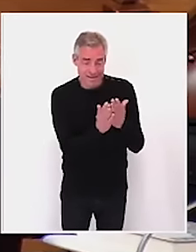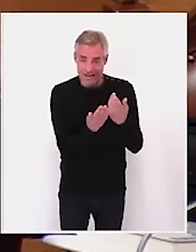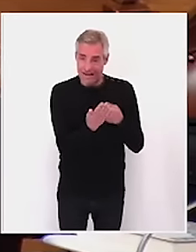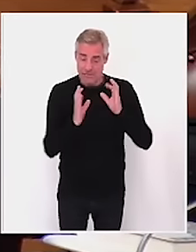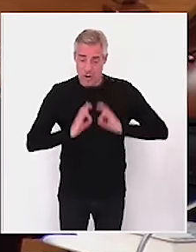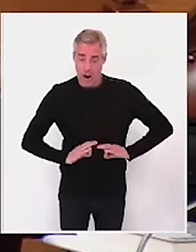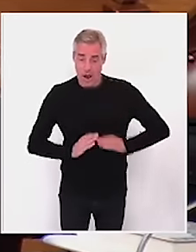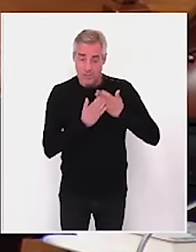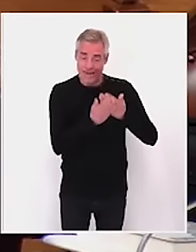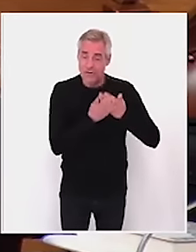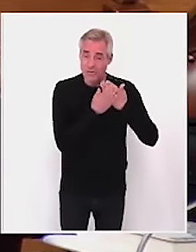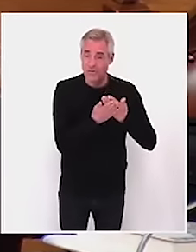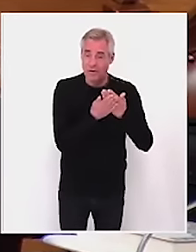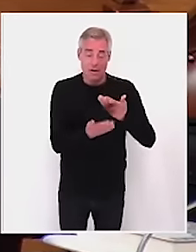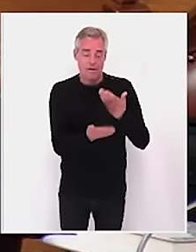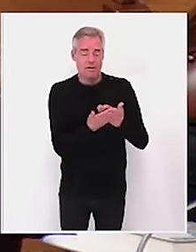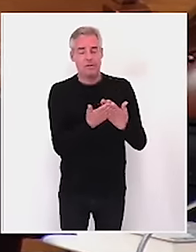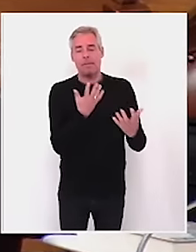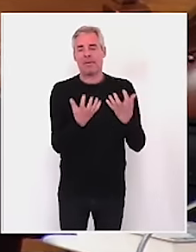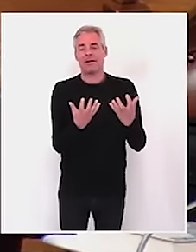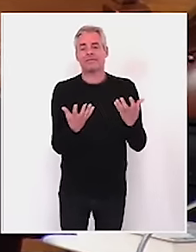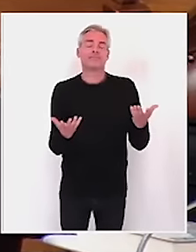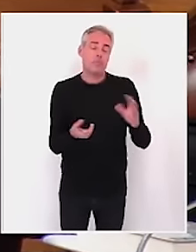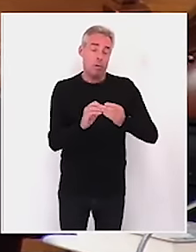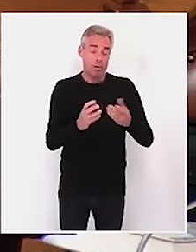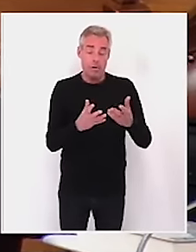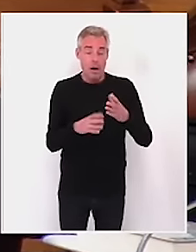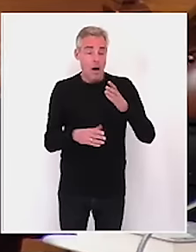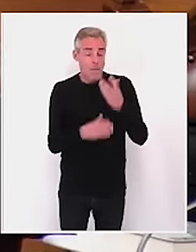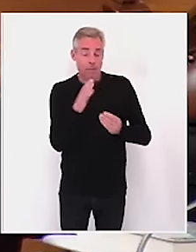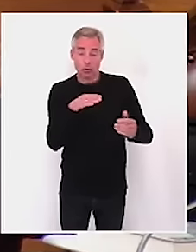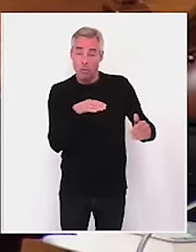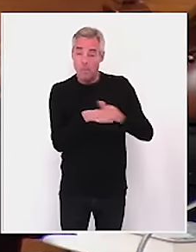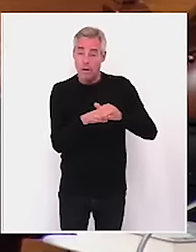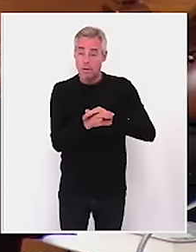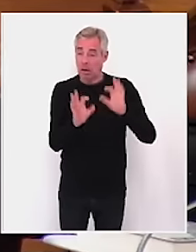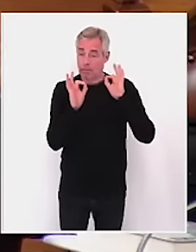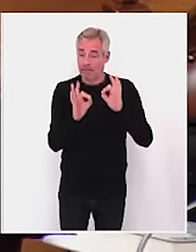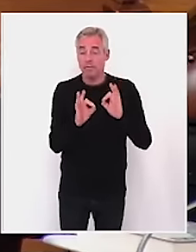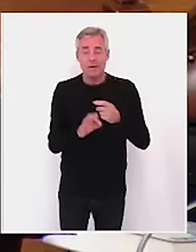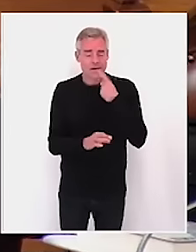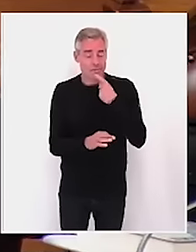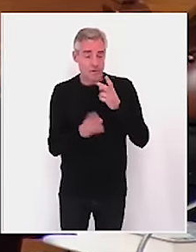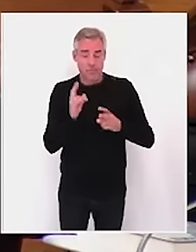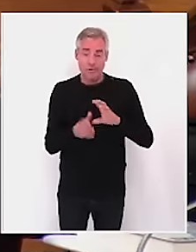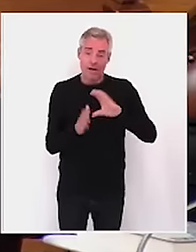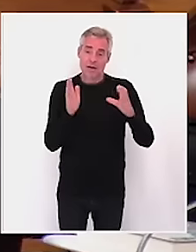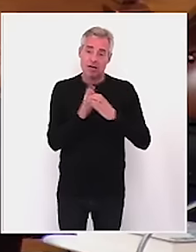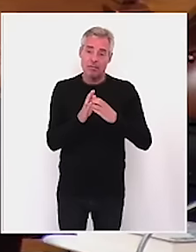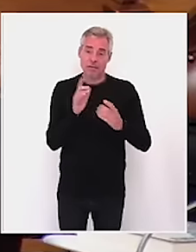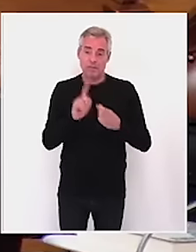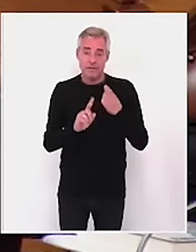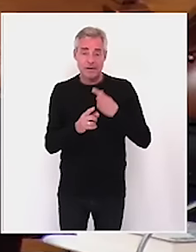bouquins scolaires. Et donc, pour nous, c'est révélateur un peu d'un manque de politique de ce côté-là. Ça voudrait dire avoir un chapitre spécifique